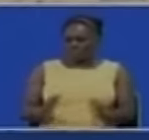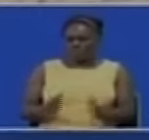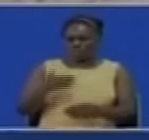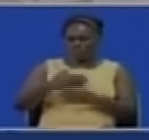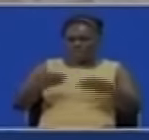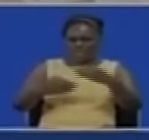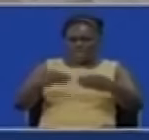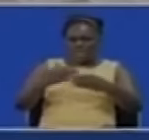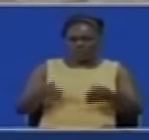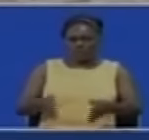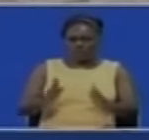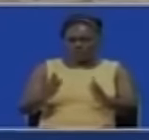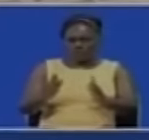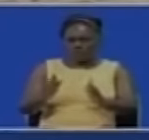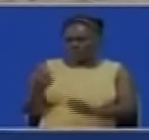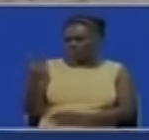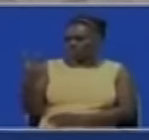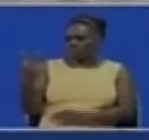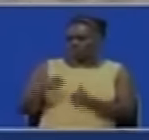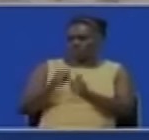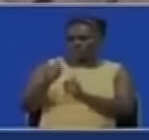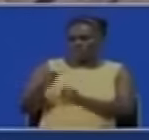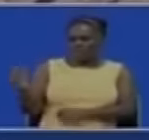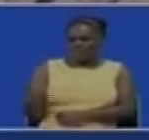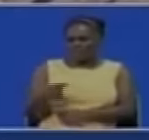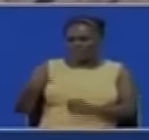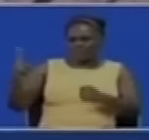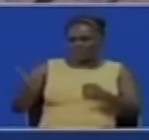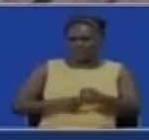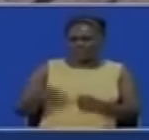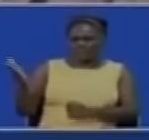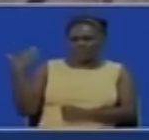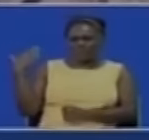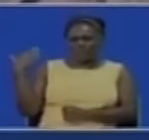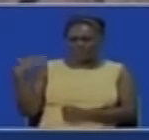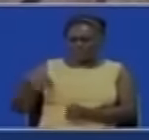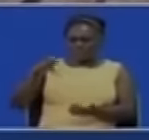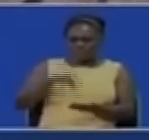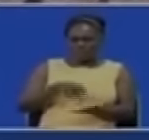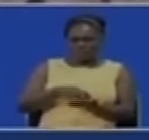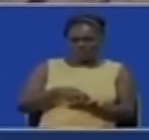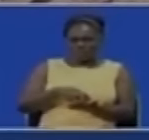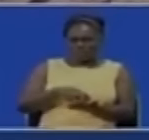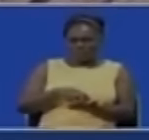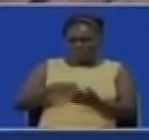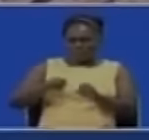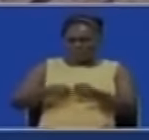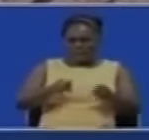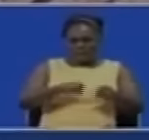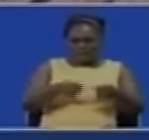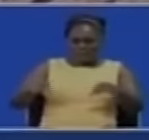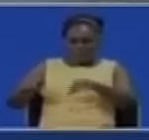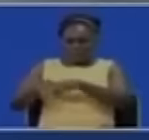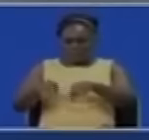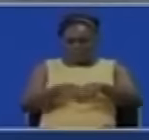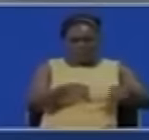kutengeneza barabara hii takriban kilomita 2 miezi 6 hivi iliyopita, hali ambayo imesababisha ufujaji wa mabomba ya maji